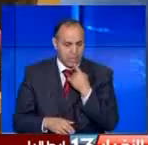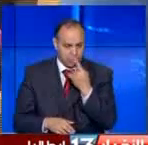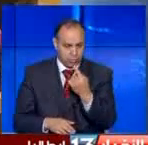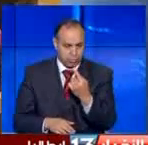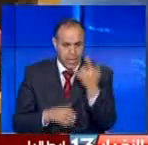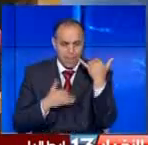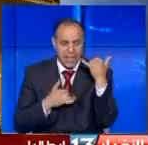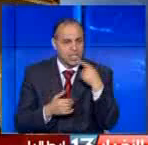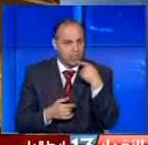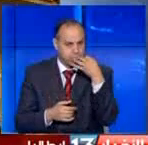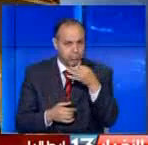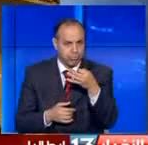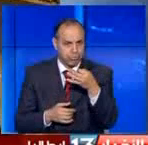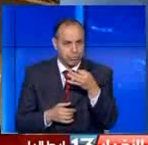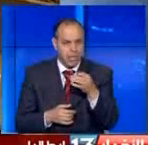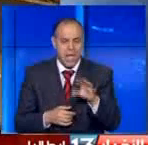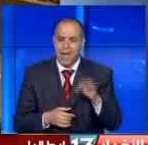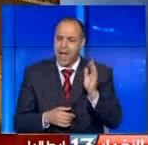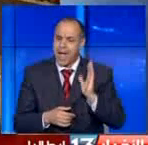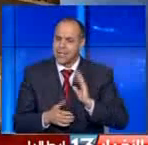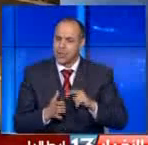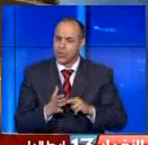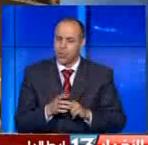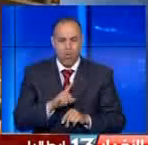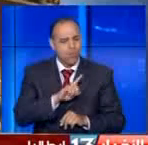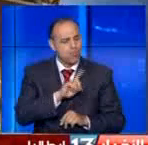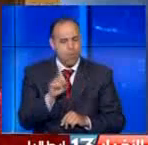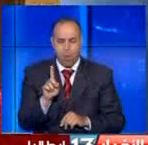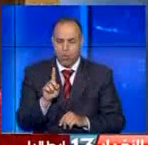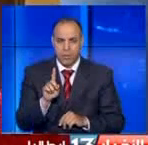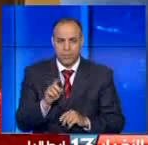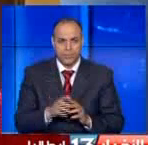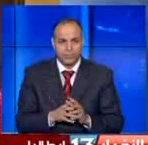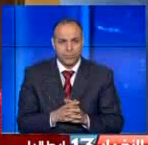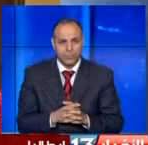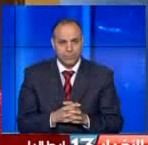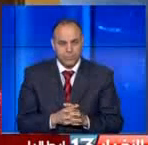من الجزائر أن الخيار العسكري في سوريا غير مطروح.